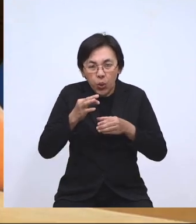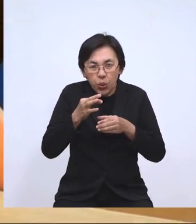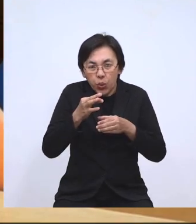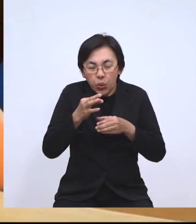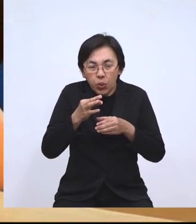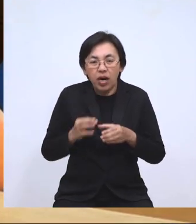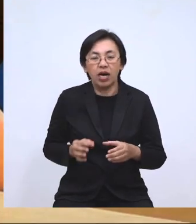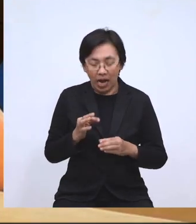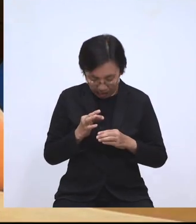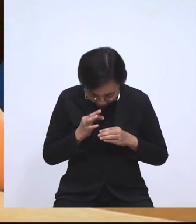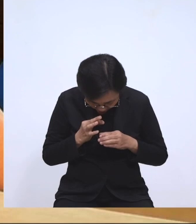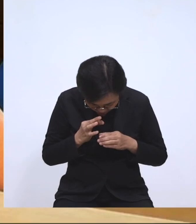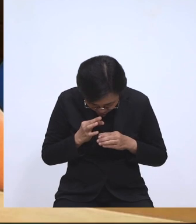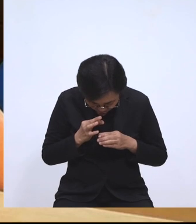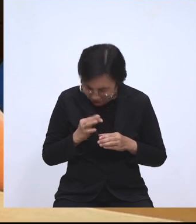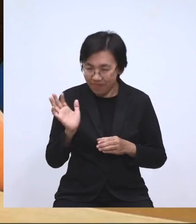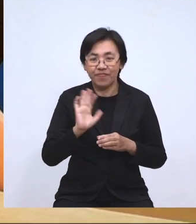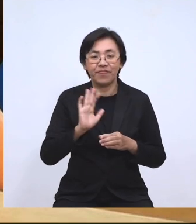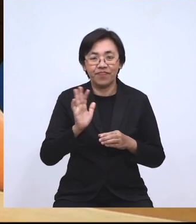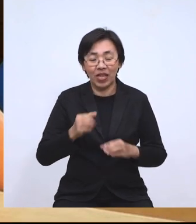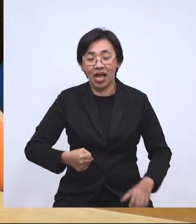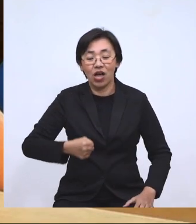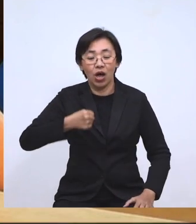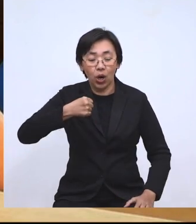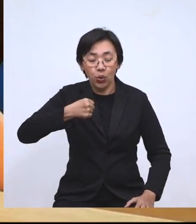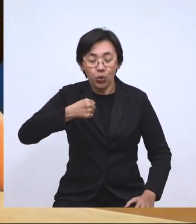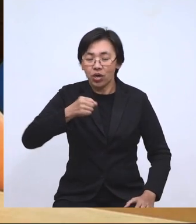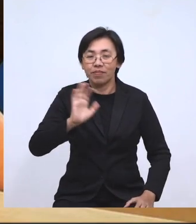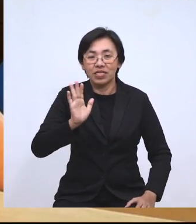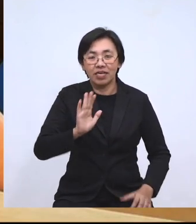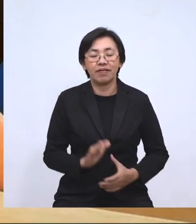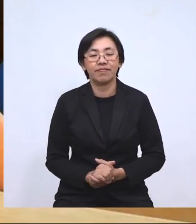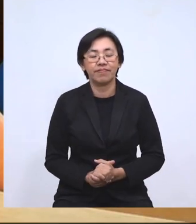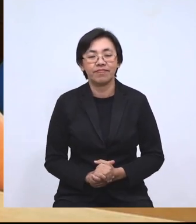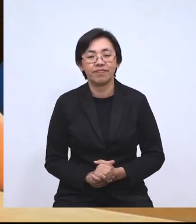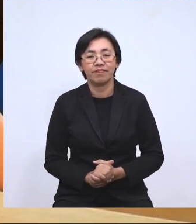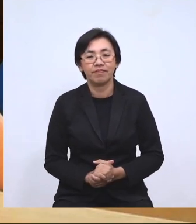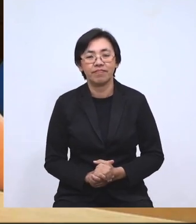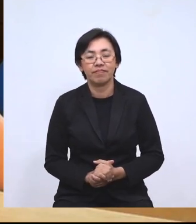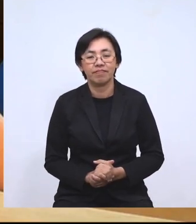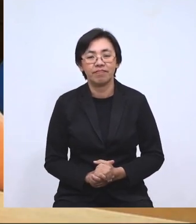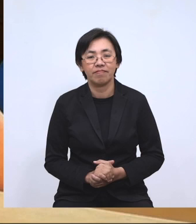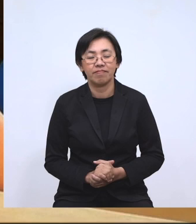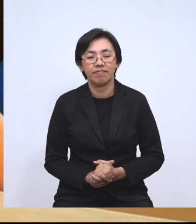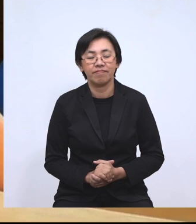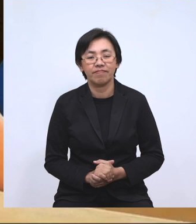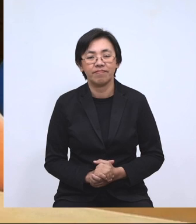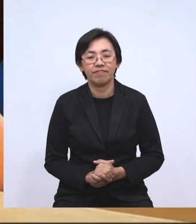าก็คือเอาหน้าลงไปเลยนั่นคือลักษณะของการที่มอสดื่มน้ำด้วยหลอดซึ่งจริงๆเนี่ย ไม่เอาไม่เอา